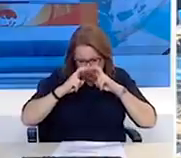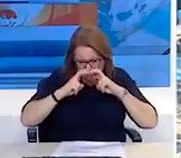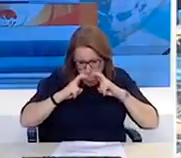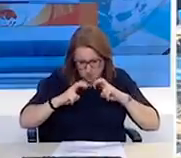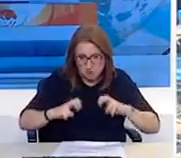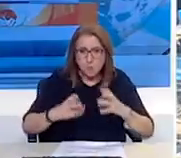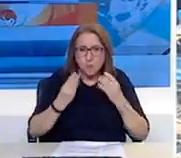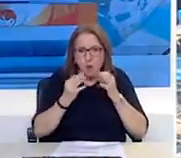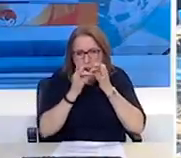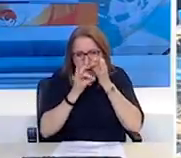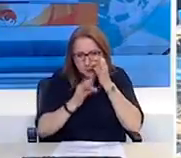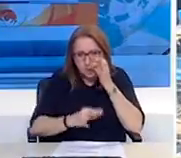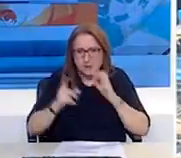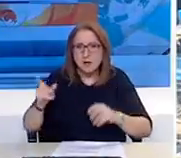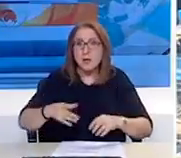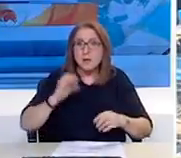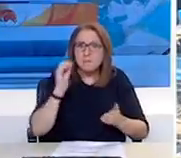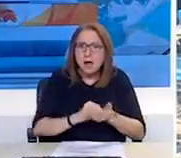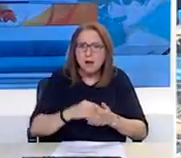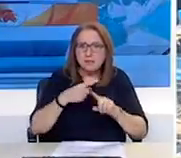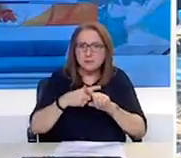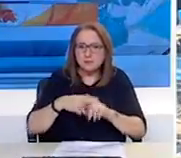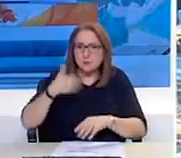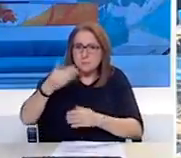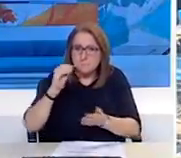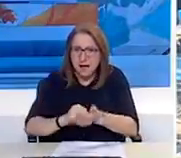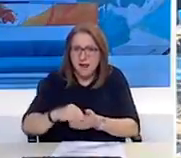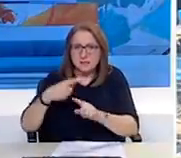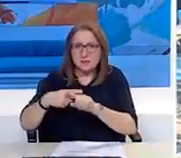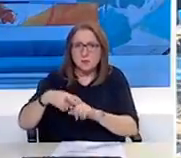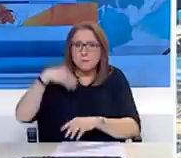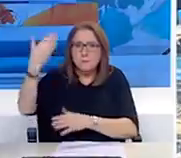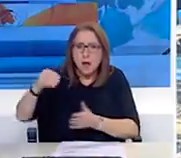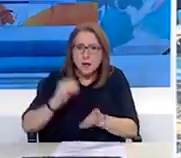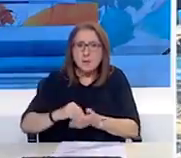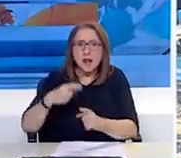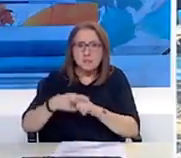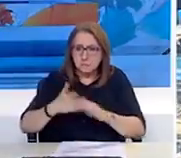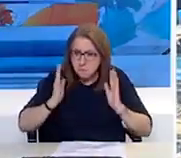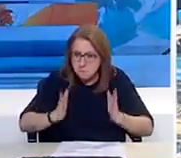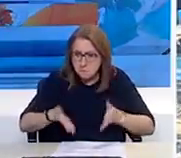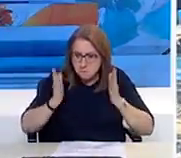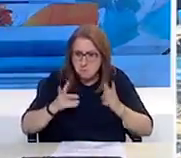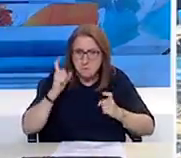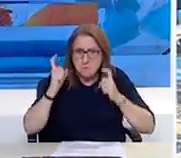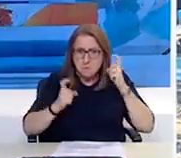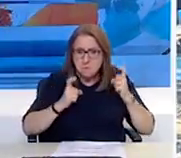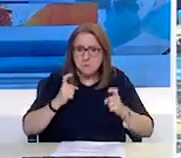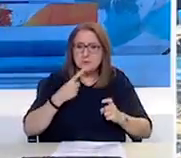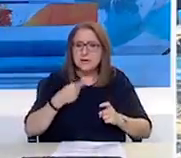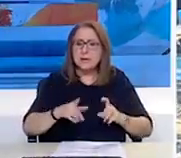τις ερμηνεύσουν. Φαίνεται λοιπόν ότι αυτές οι παρατεταμένα θετικές εξετάσεις ή οριακά θετικές εξετάσεις αφορούσαν